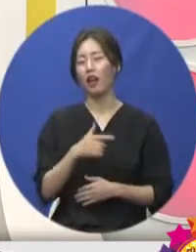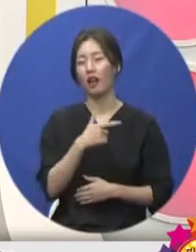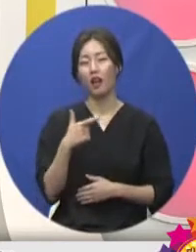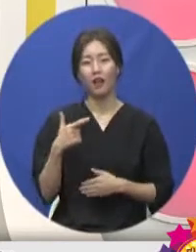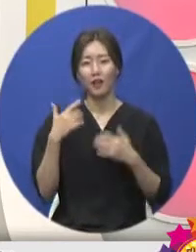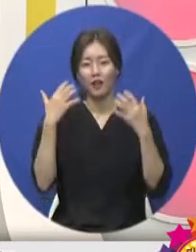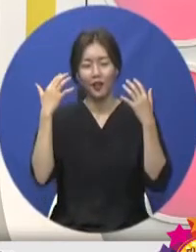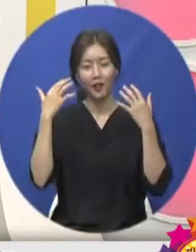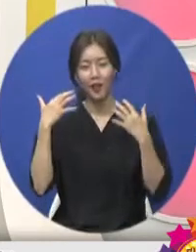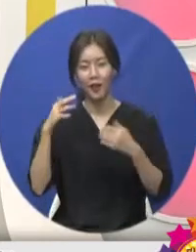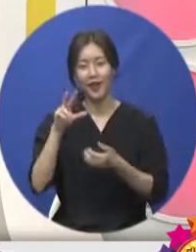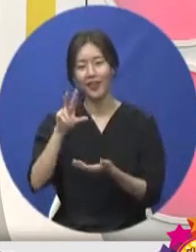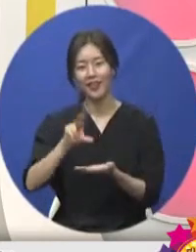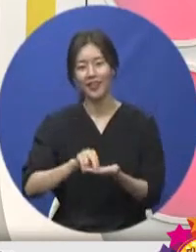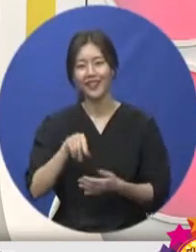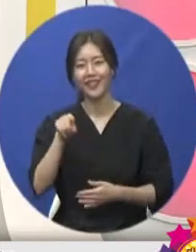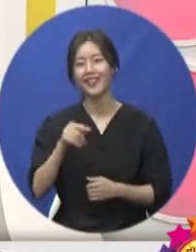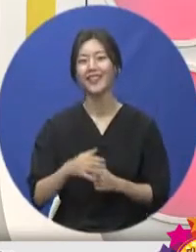큰일입니다.